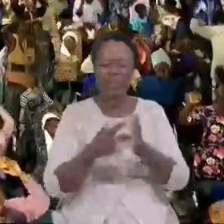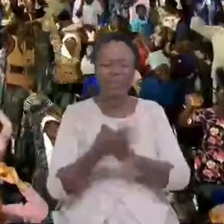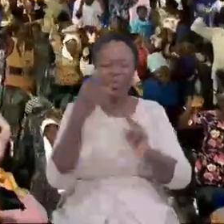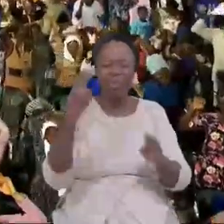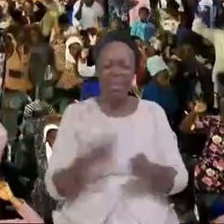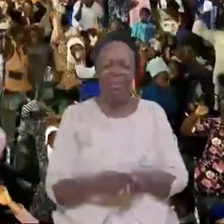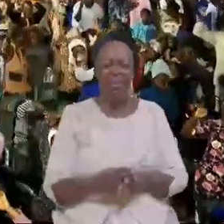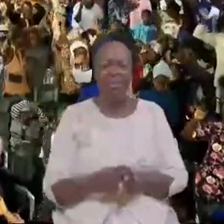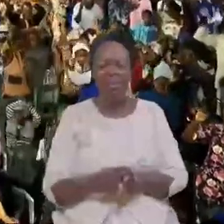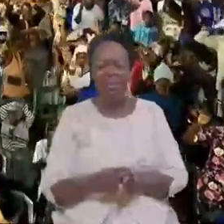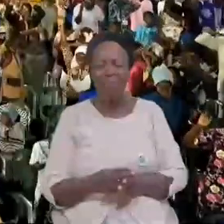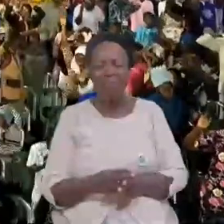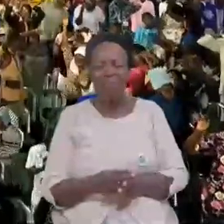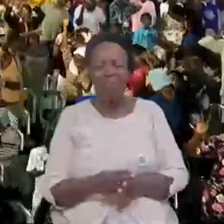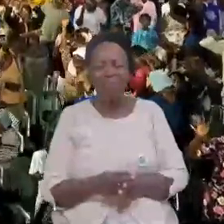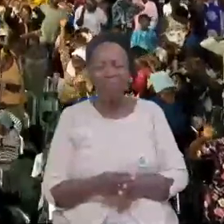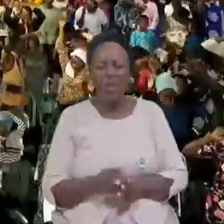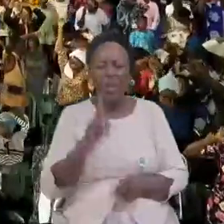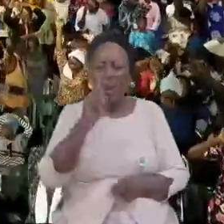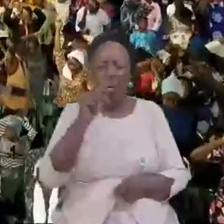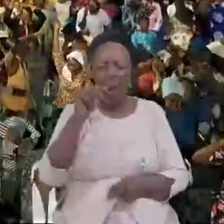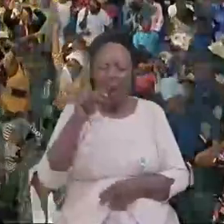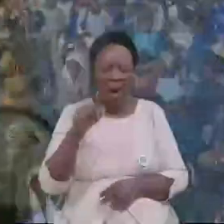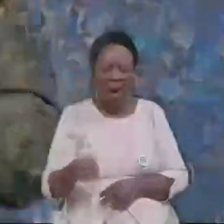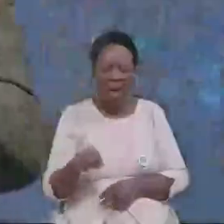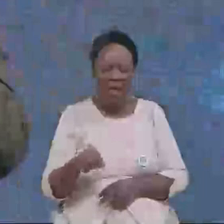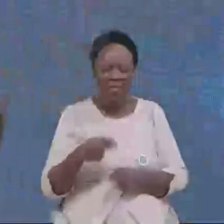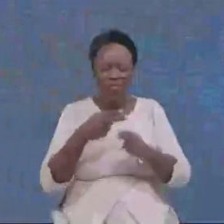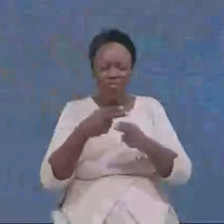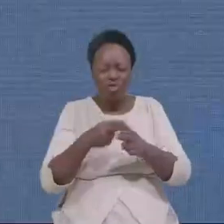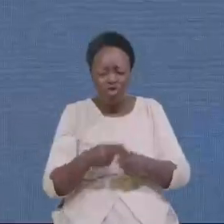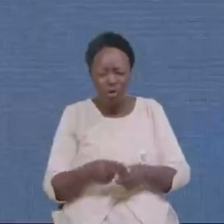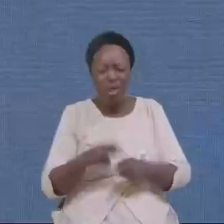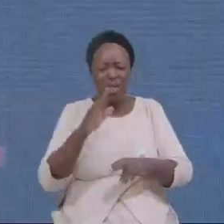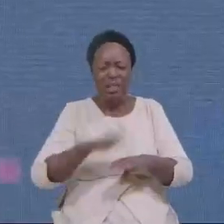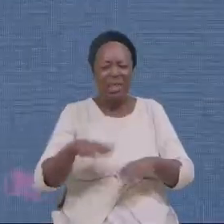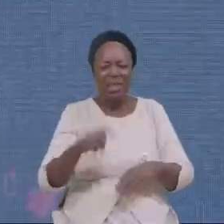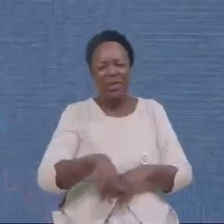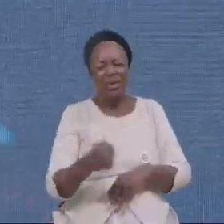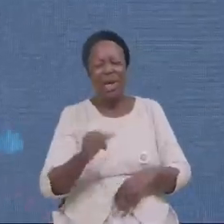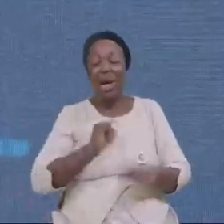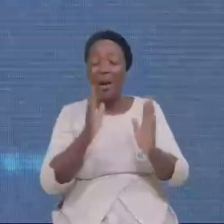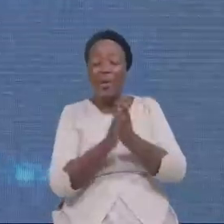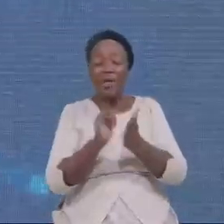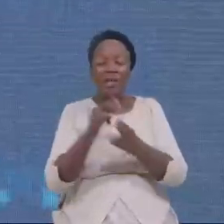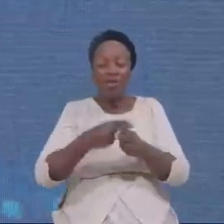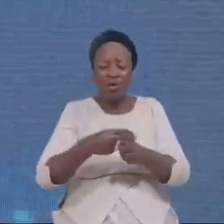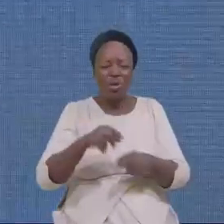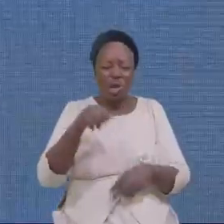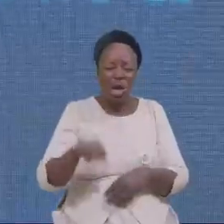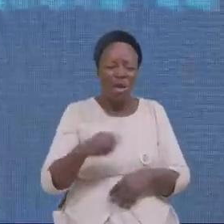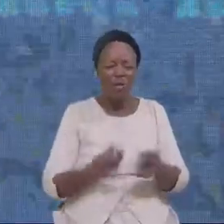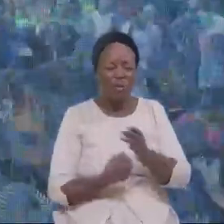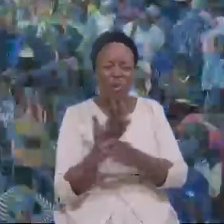Jésus. Un pied plus court que l'autre, je prie que ce pied court pousse maintenant